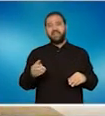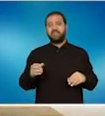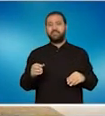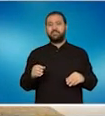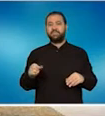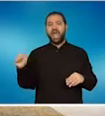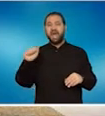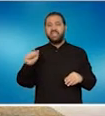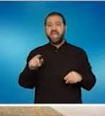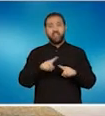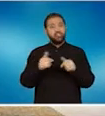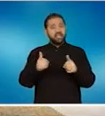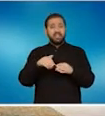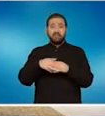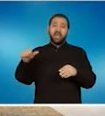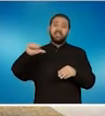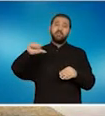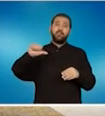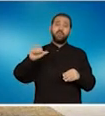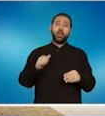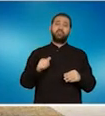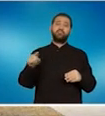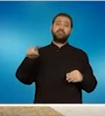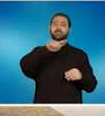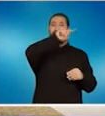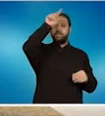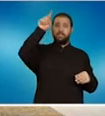vorbesc acum, da, că al sunt, mărturisirii sunt pentru Hristos